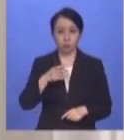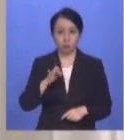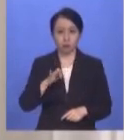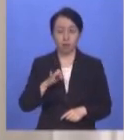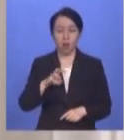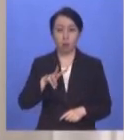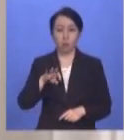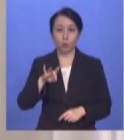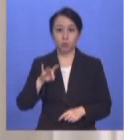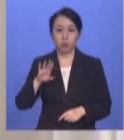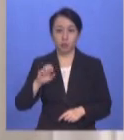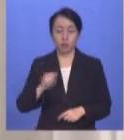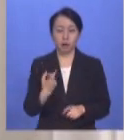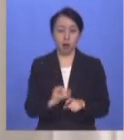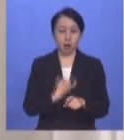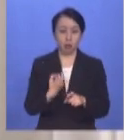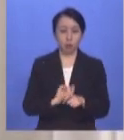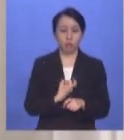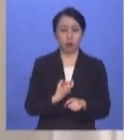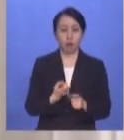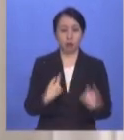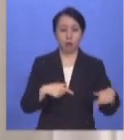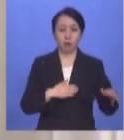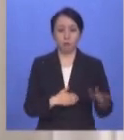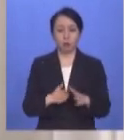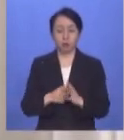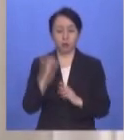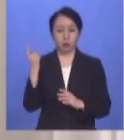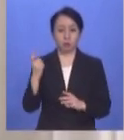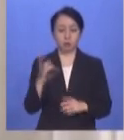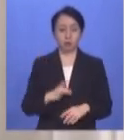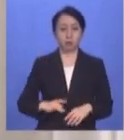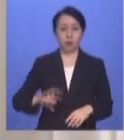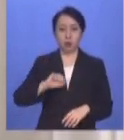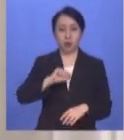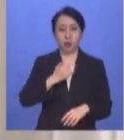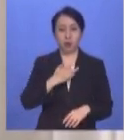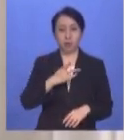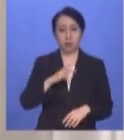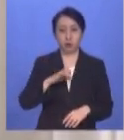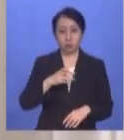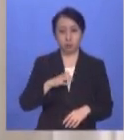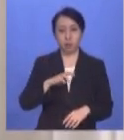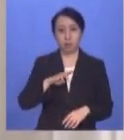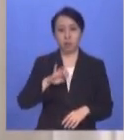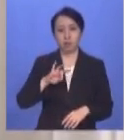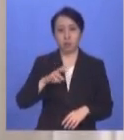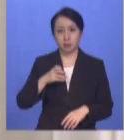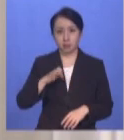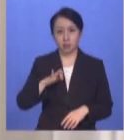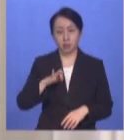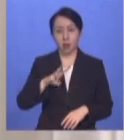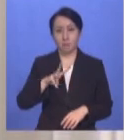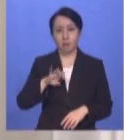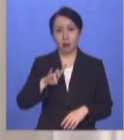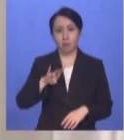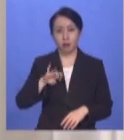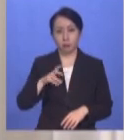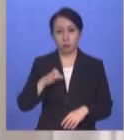Габита-Мусрепова. По картофелю в организованных хозяйствах в районах Айртауский, Есильский, Жамбылский,